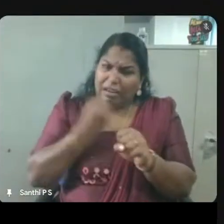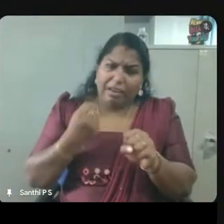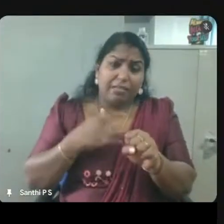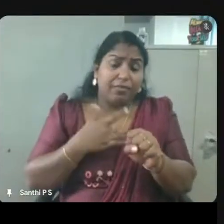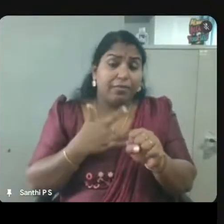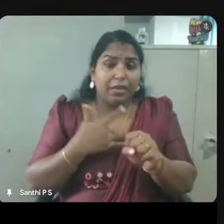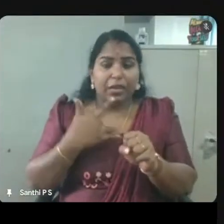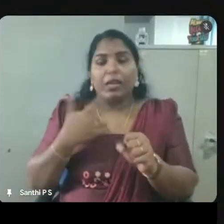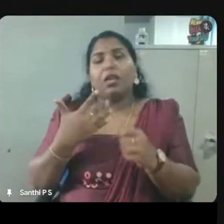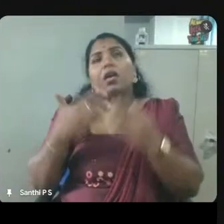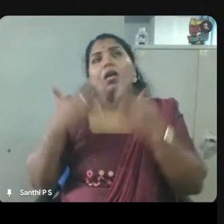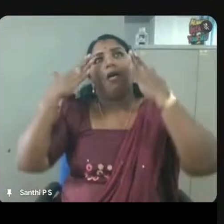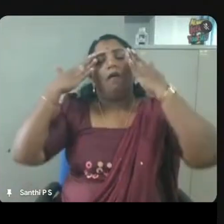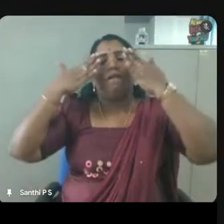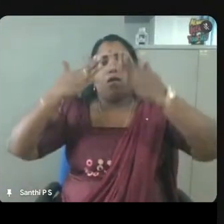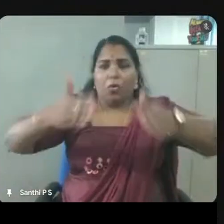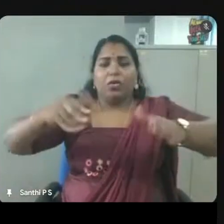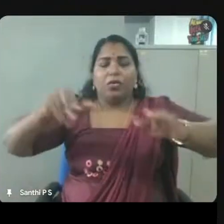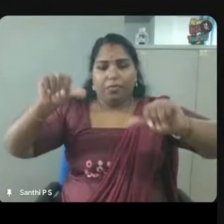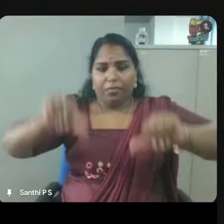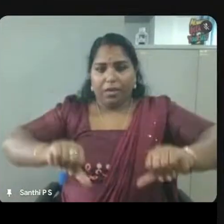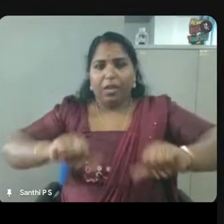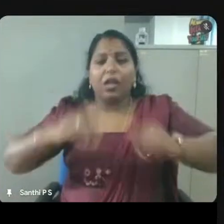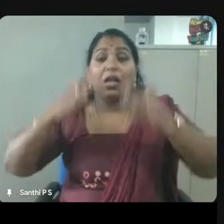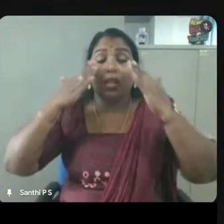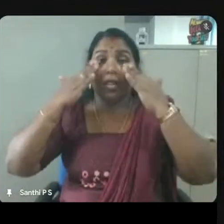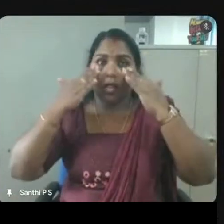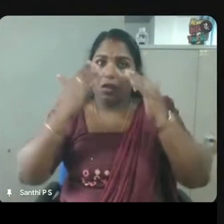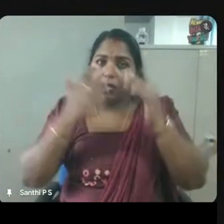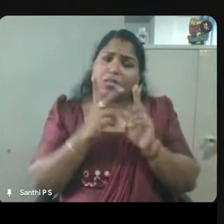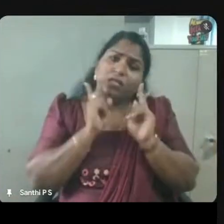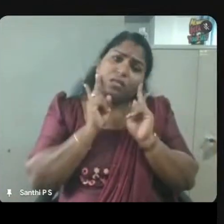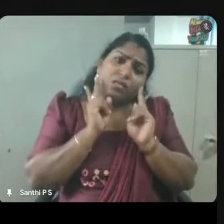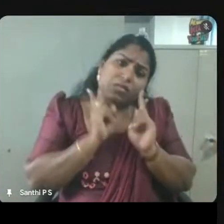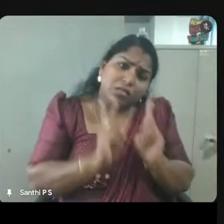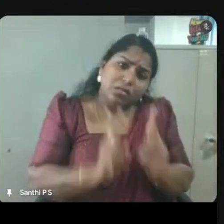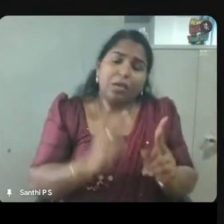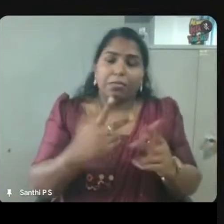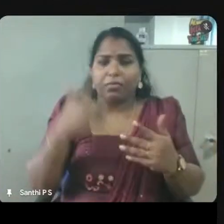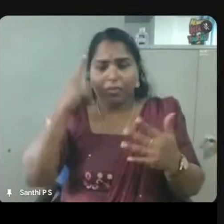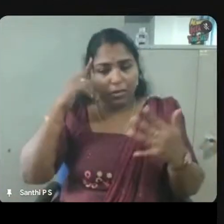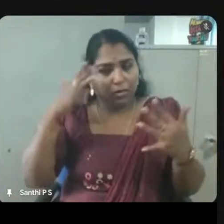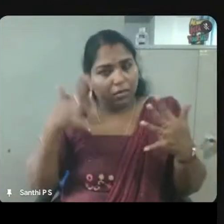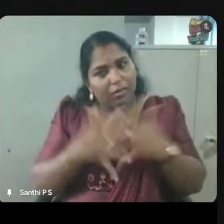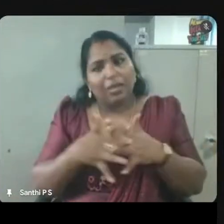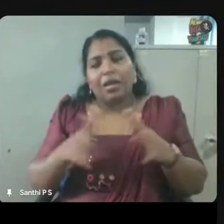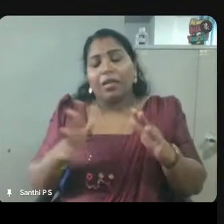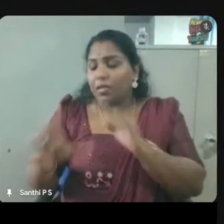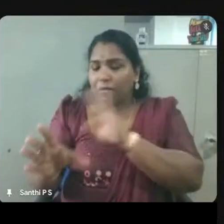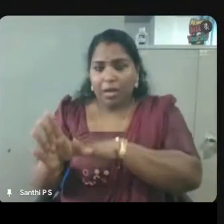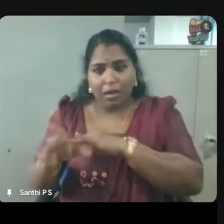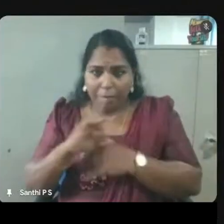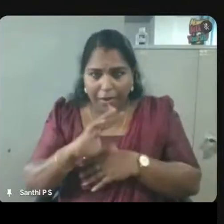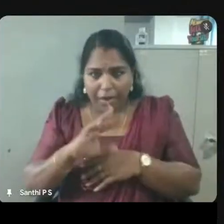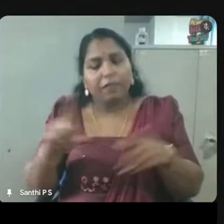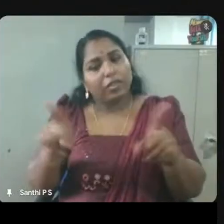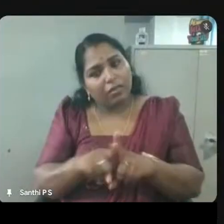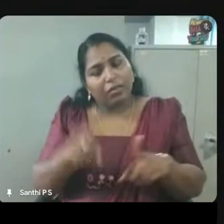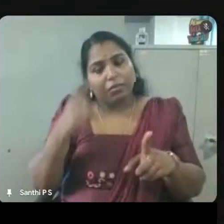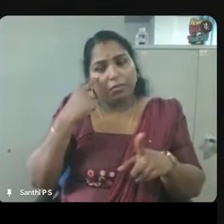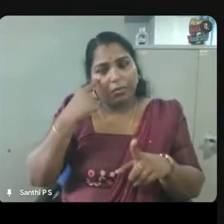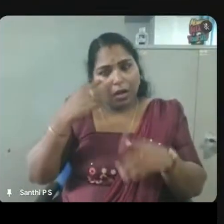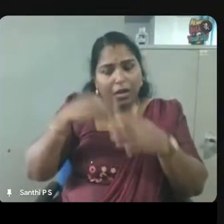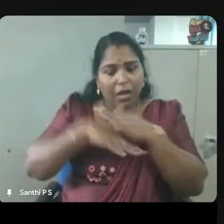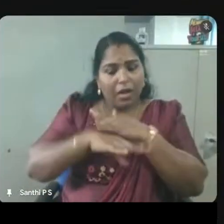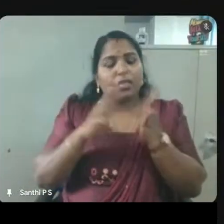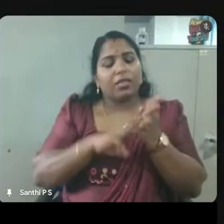മസിൽ നമ്മൾ മണിക്കൂറുകളോട് റെസ്റ്റ് കൊടുക്കാതെ ഇങ്ങനെ ഫോക്കസ് ചെയ്തുകൊണ്ടിരുന്നത് ഈ കൈ വേദന വരുന്ന പോലെ ആ മസിലിന് വേദന വരും. ആ വേദന വരുന്നത് നമുക്ക് കണ്ണിന്റെ